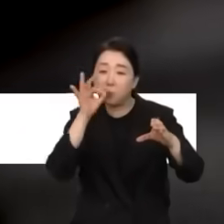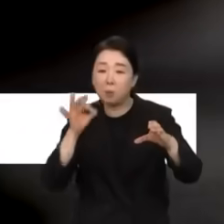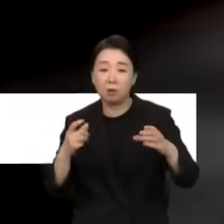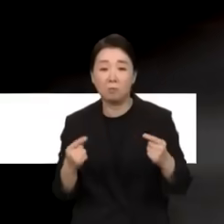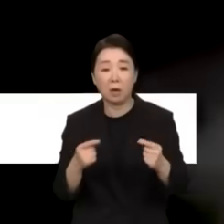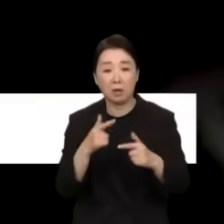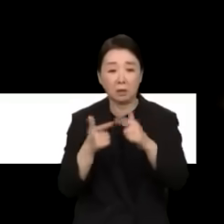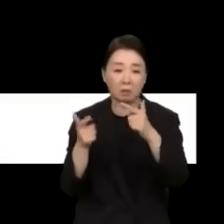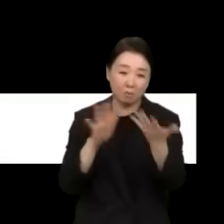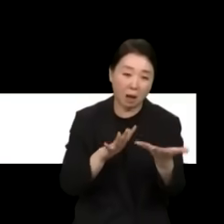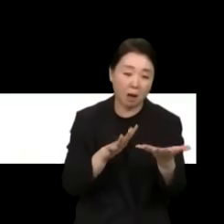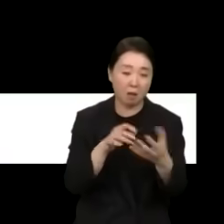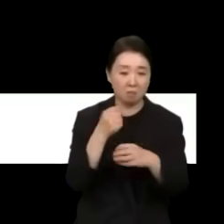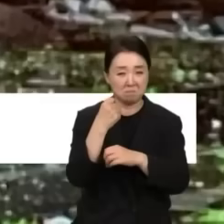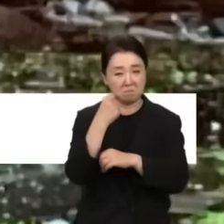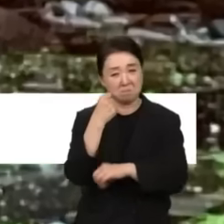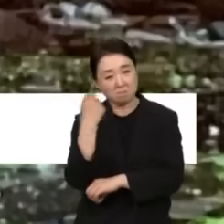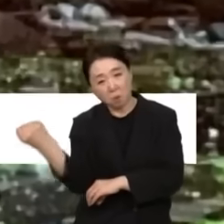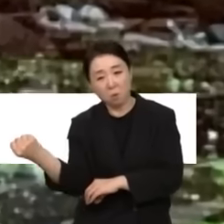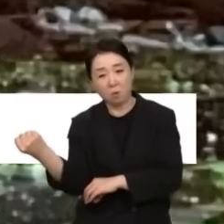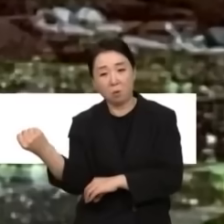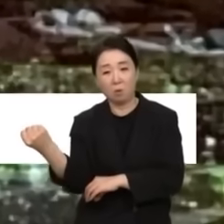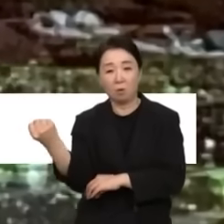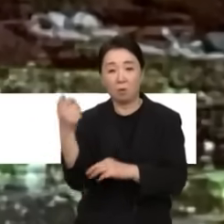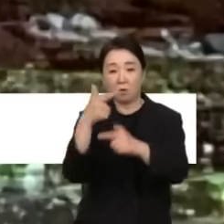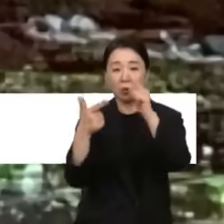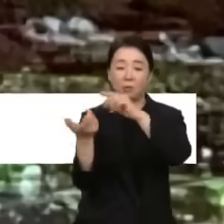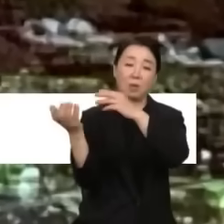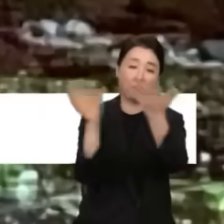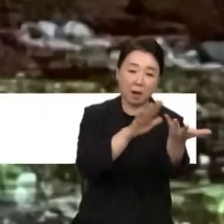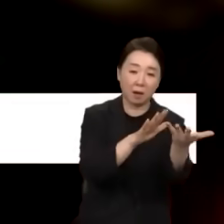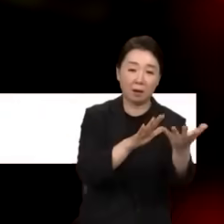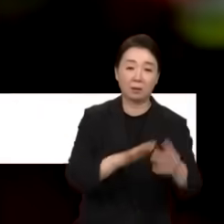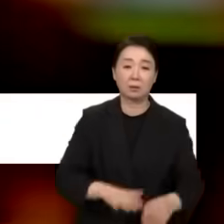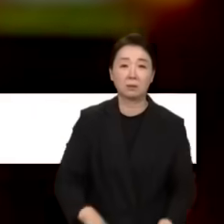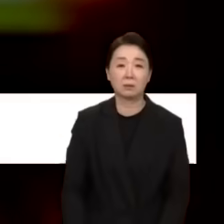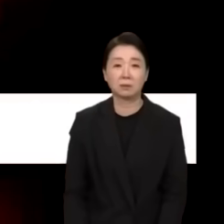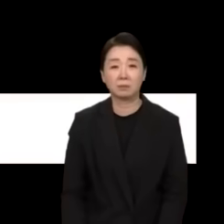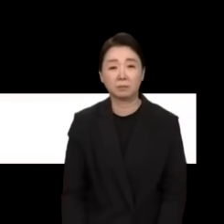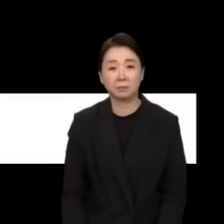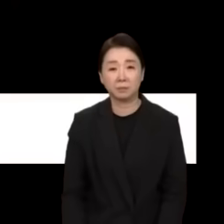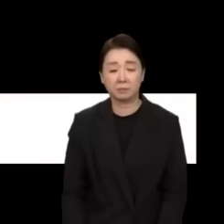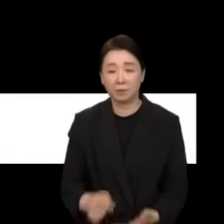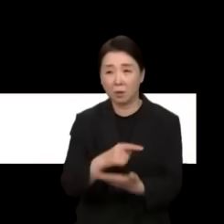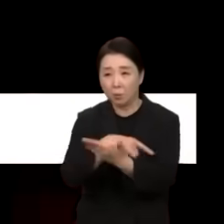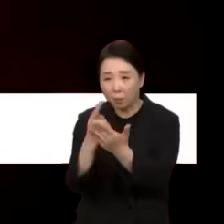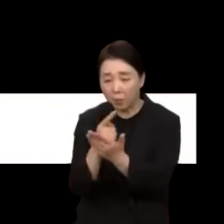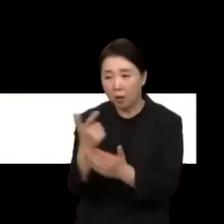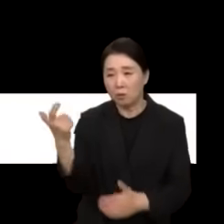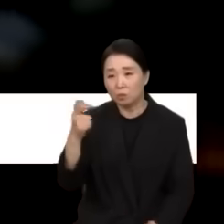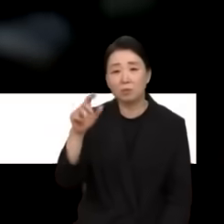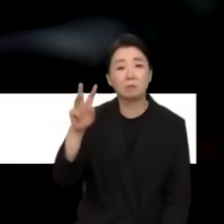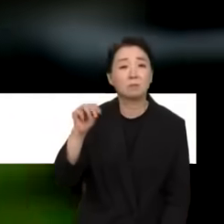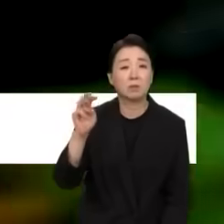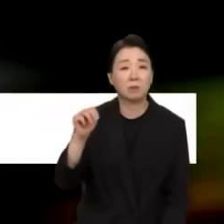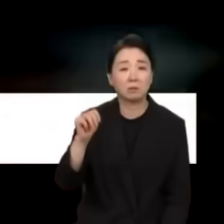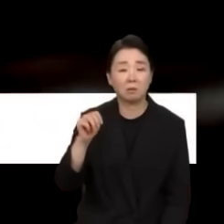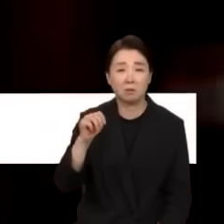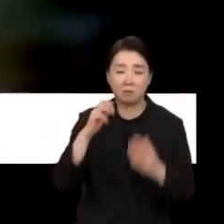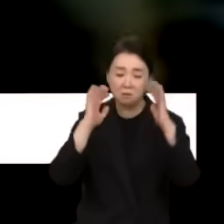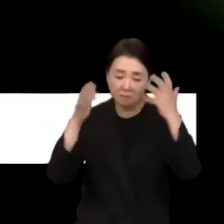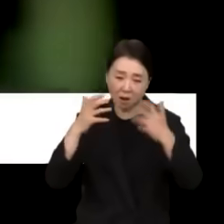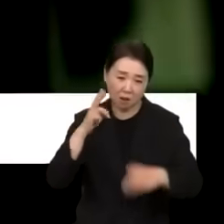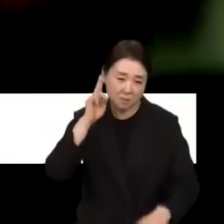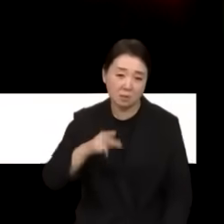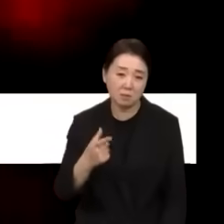나무가 부러지거나 뽑혀있기도 하고 전봇대가 넘어진 곳도 있습니다. 순간 최고 속도 60m에 달하는 강풍이 쓸고